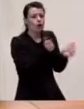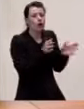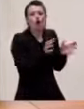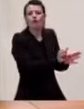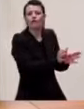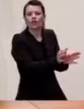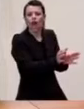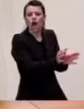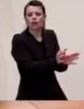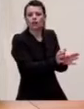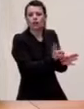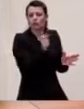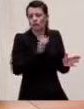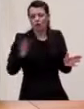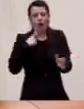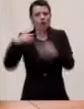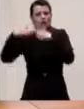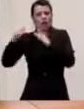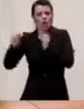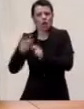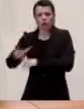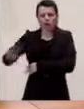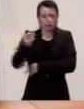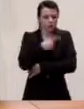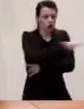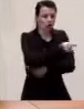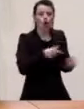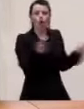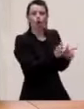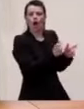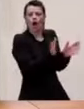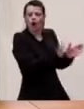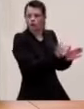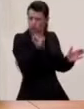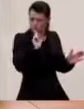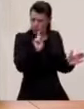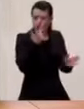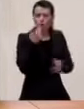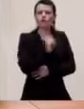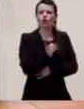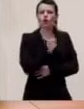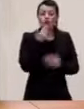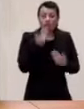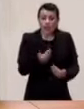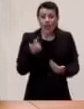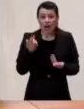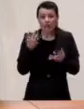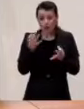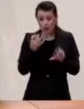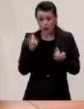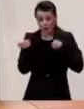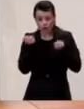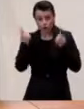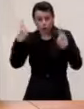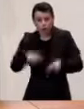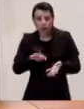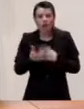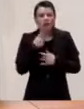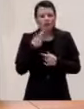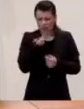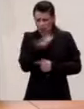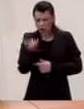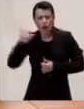residenti nelle proprie abitazioni. In questo modo siamo riusciti a gestire questa enorme mole di